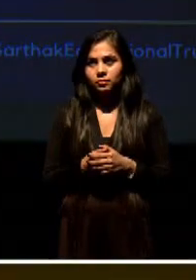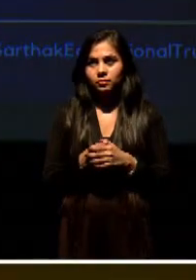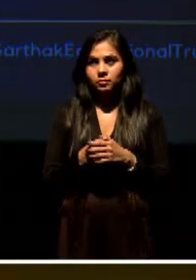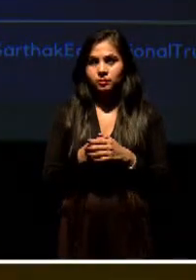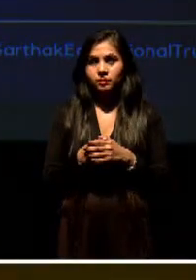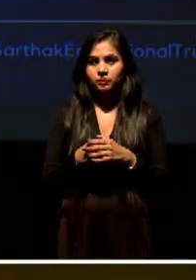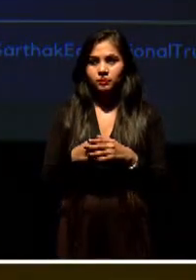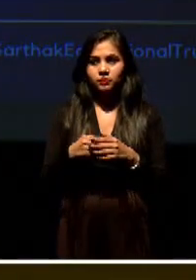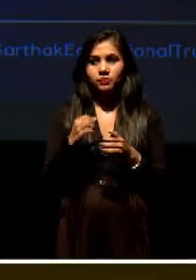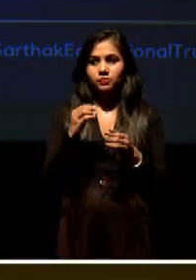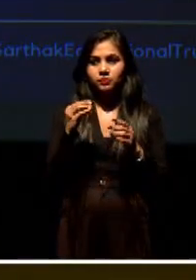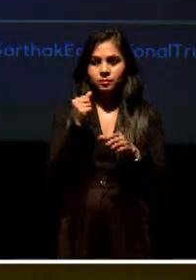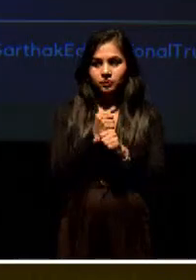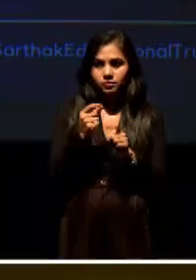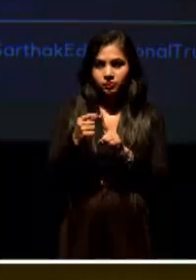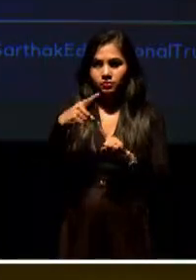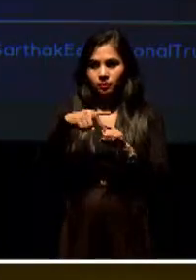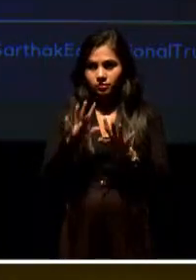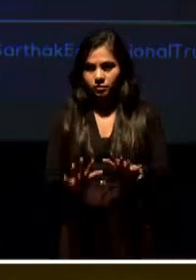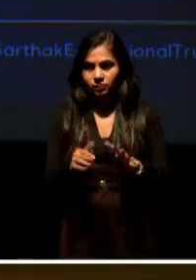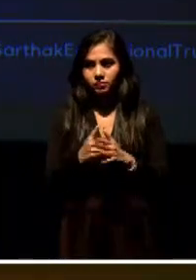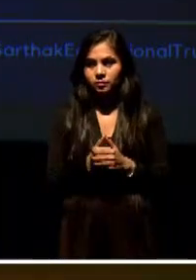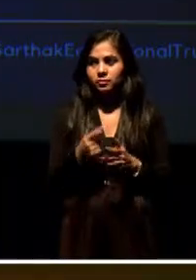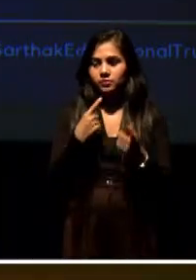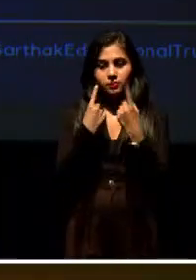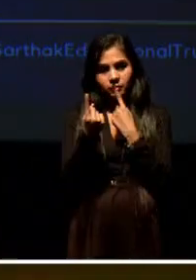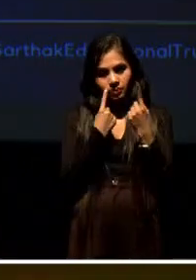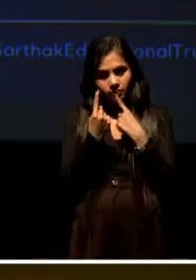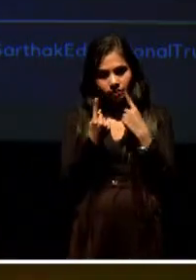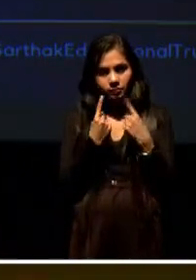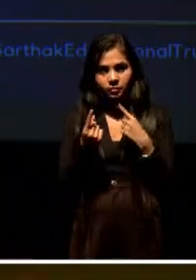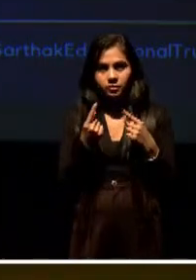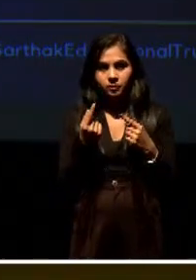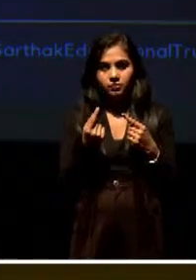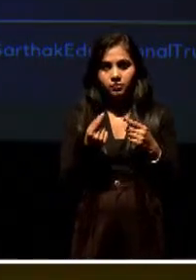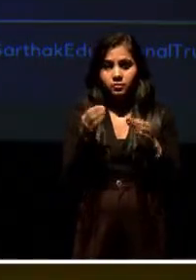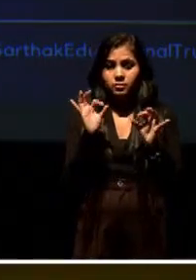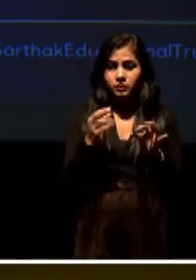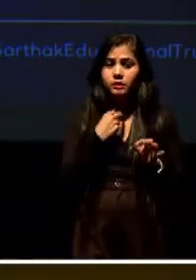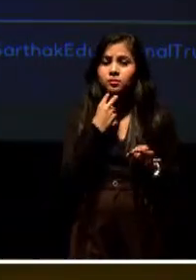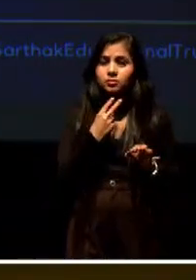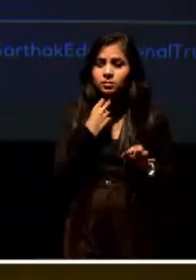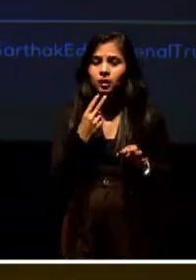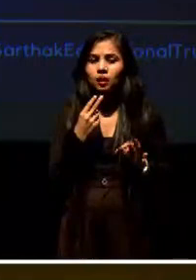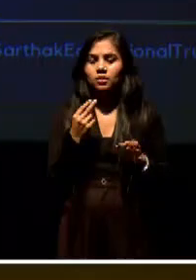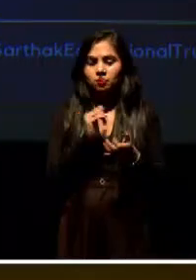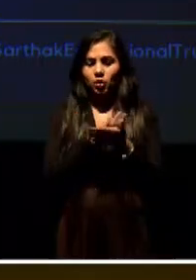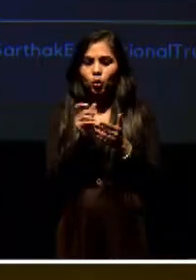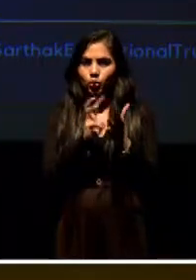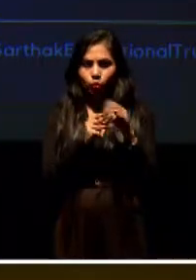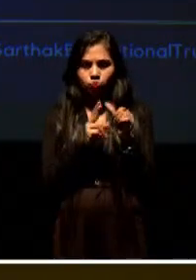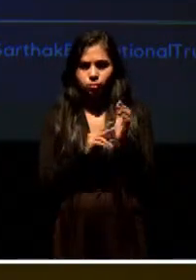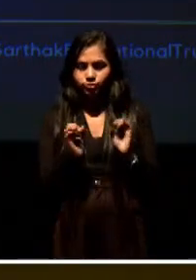है, मतलब चैट जीपीटी वेरिएंट है जो बात कर सकता है एक अच्छी वॉइस में, जो ह्यूमन वॉइस तो नहीं है लेकिन